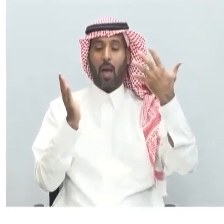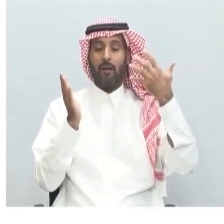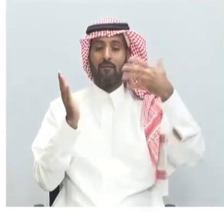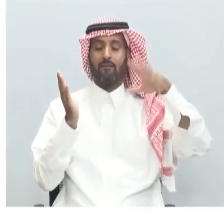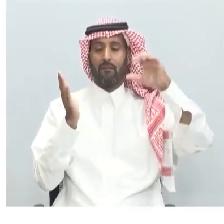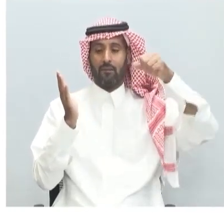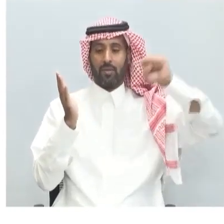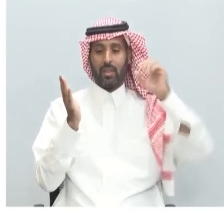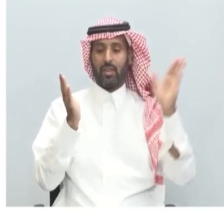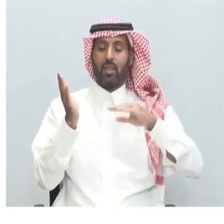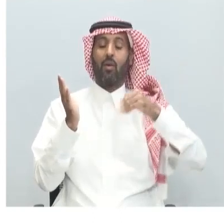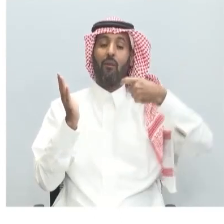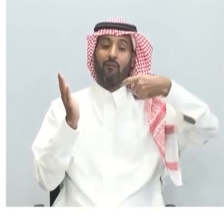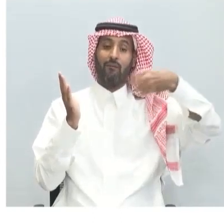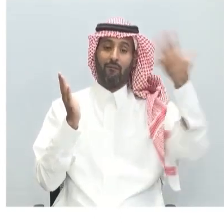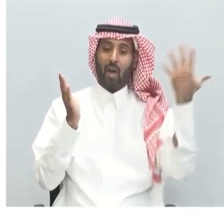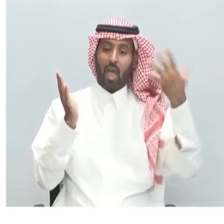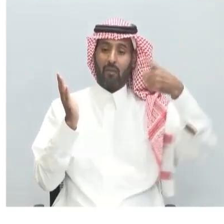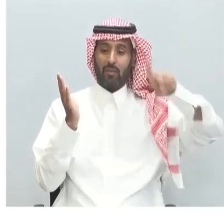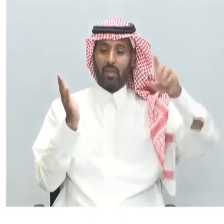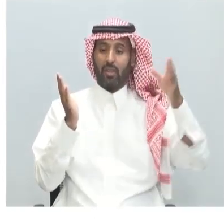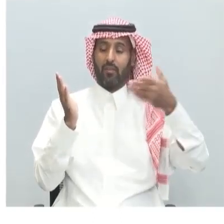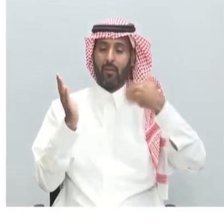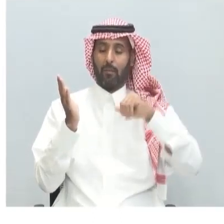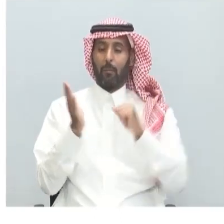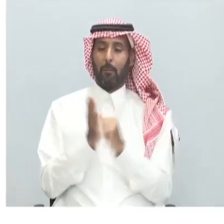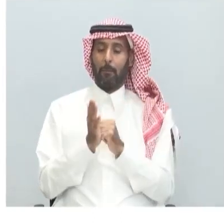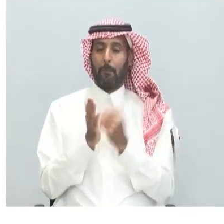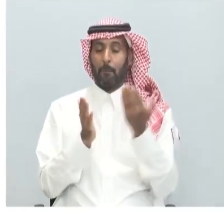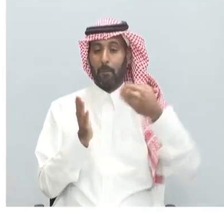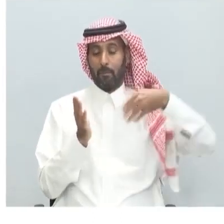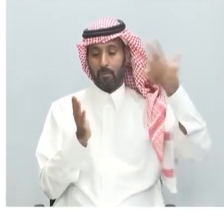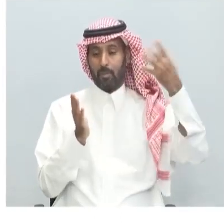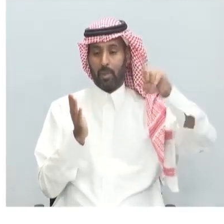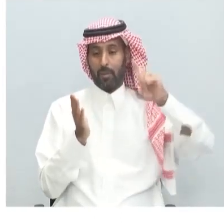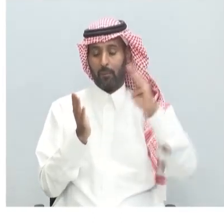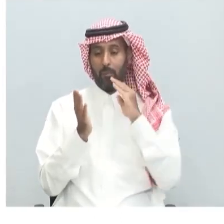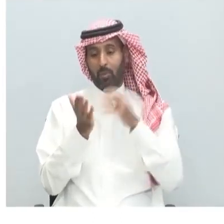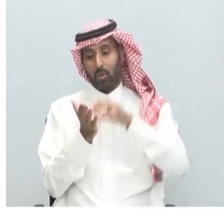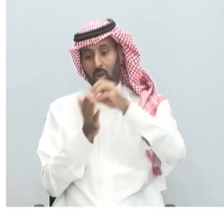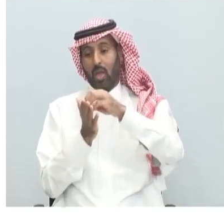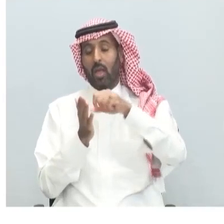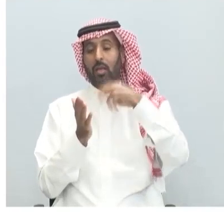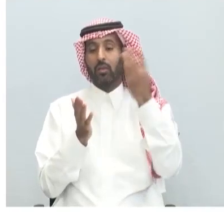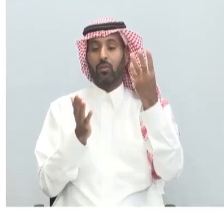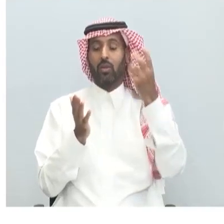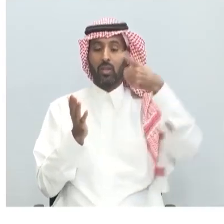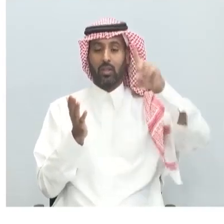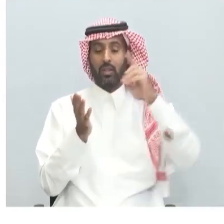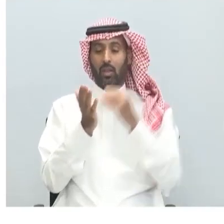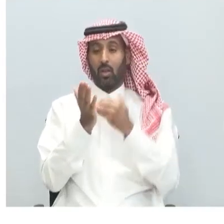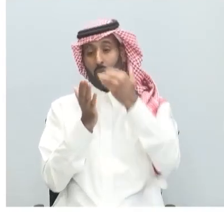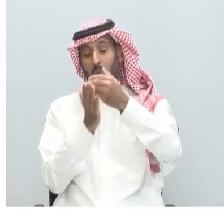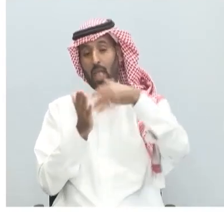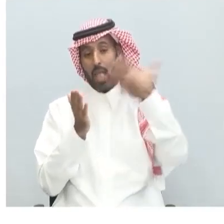بي نفس الطريقه انتقلت الفوردي في المستوى الخامس ثم